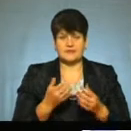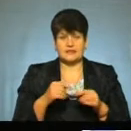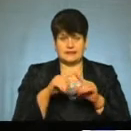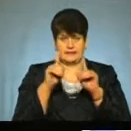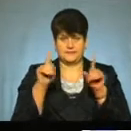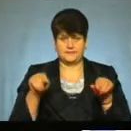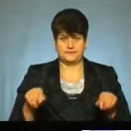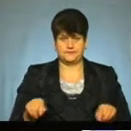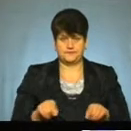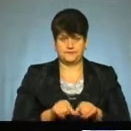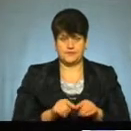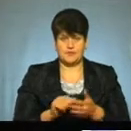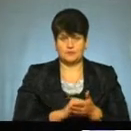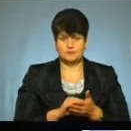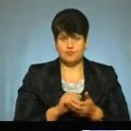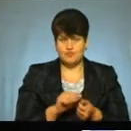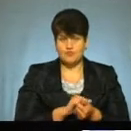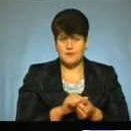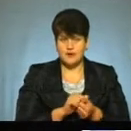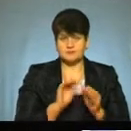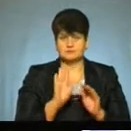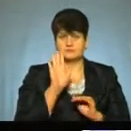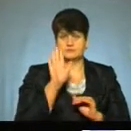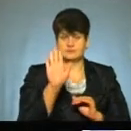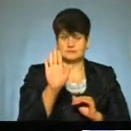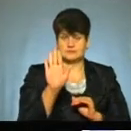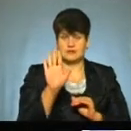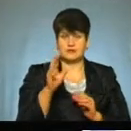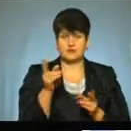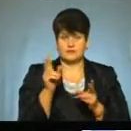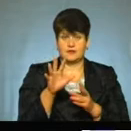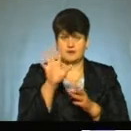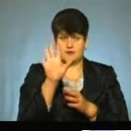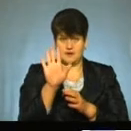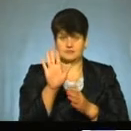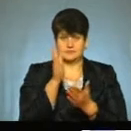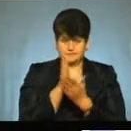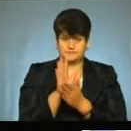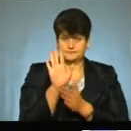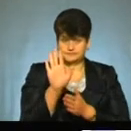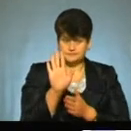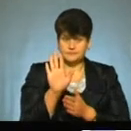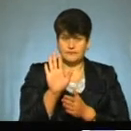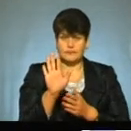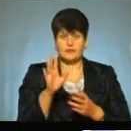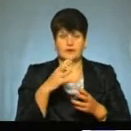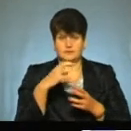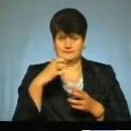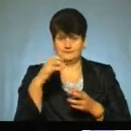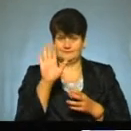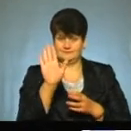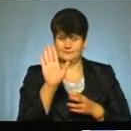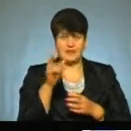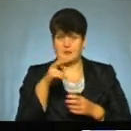елементарний аркуш паперу, прикласти до сіточки, і якщо він там лишить зафіксований, тобто за рахунок розрідження в вентиляційному каналі,